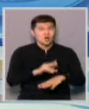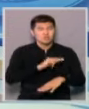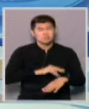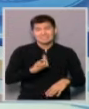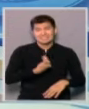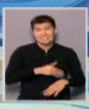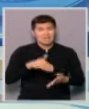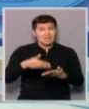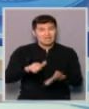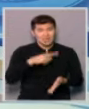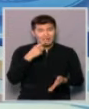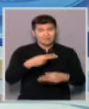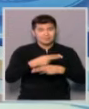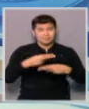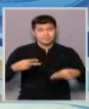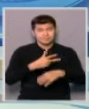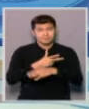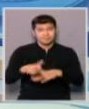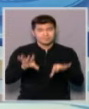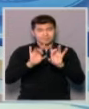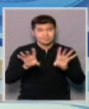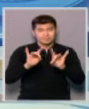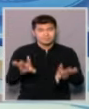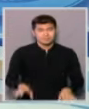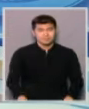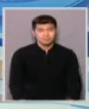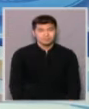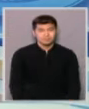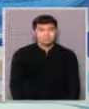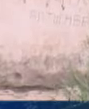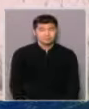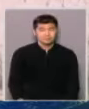барғылар келмейді дейді. Тақырыпты Дамир Жарылқасын үңіліп көрді.